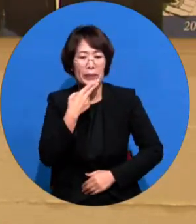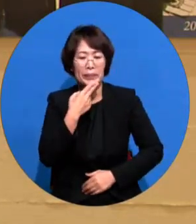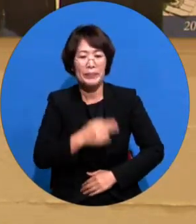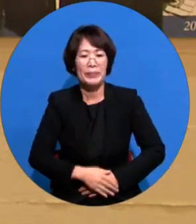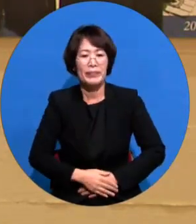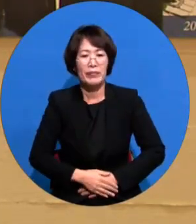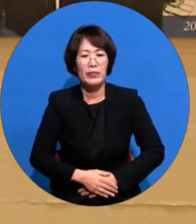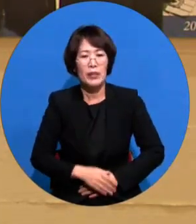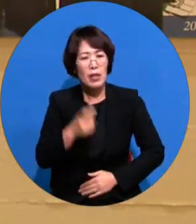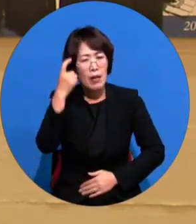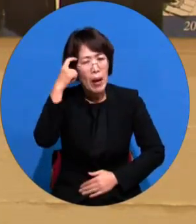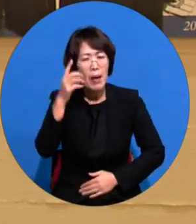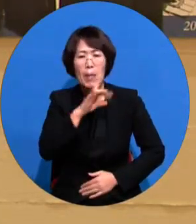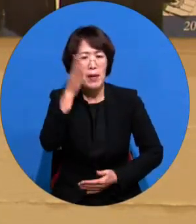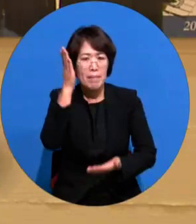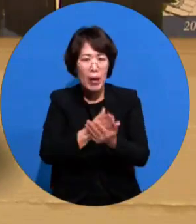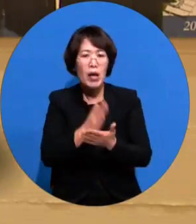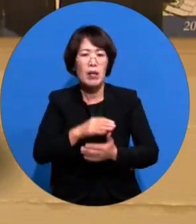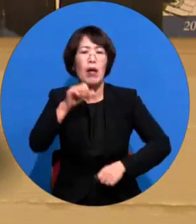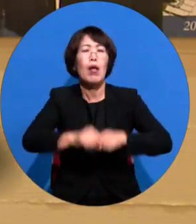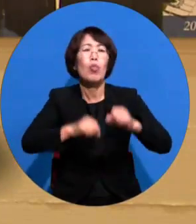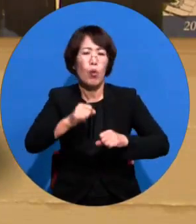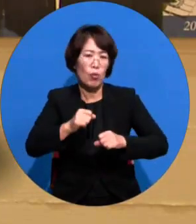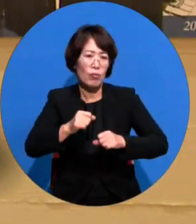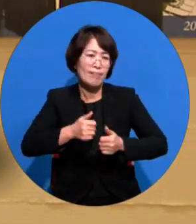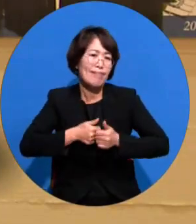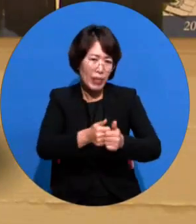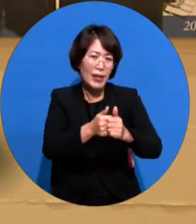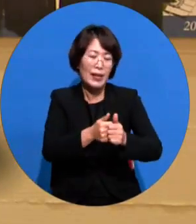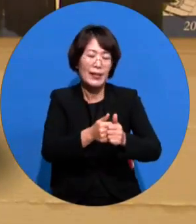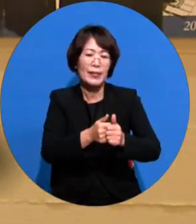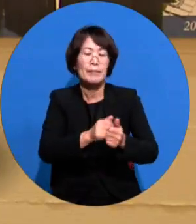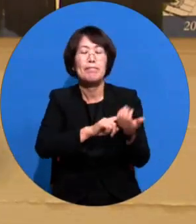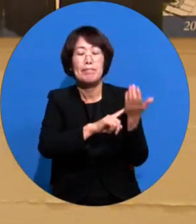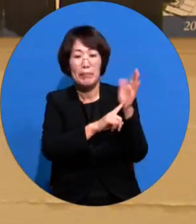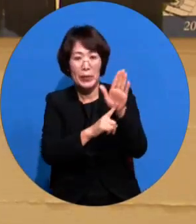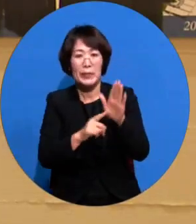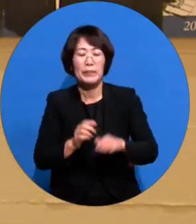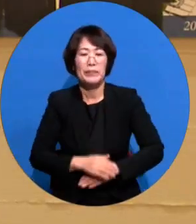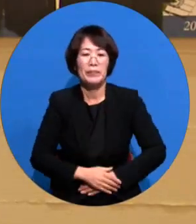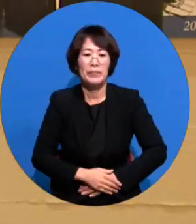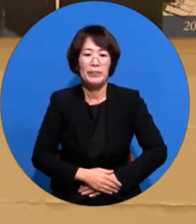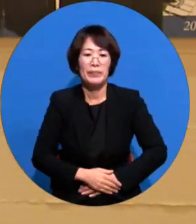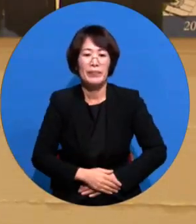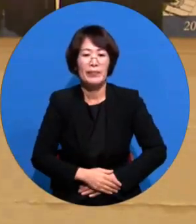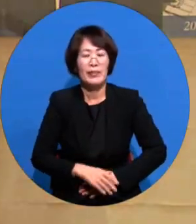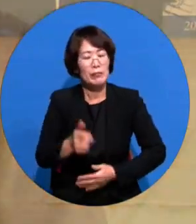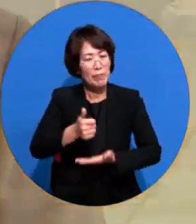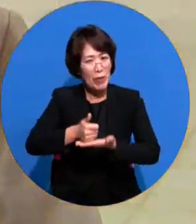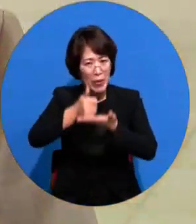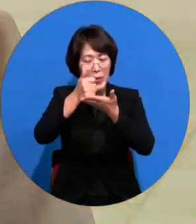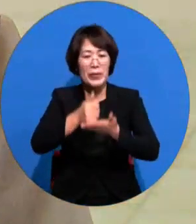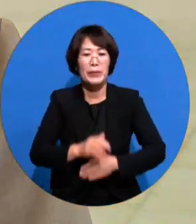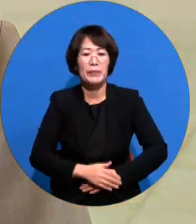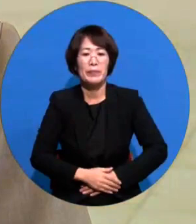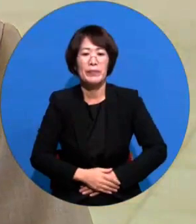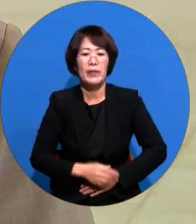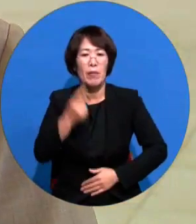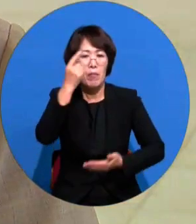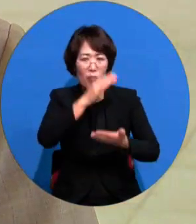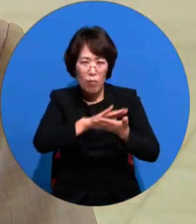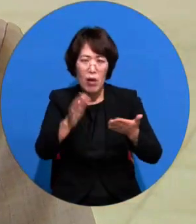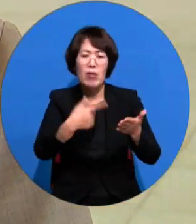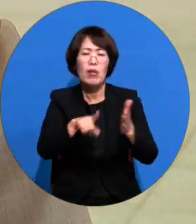생각은 많이 했어도 행동에 옮겨지지 못한 것을 표현했잖아요. 행동하는 양심, 그게 그냥 정교수였습니다. 우리 평화를